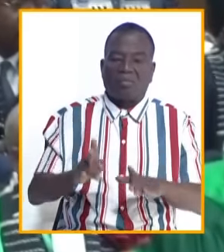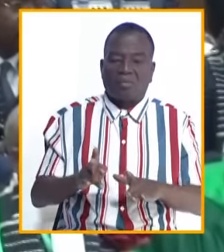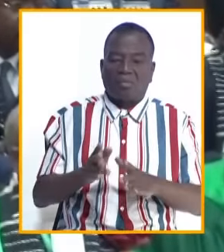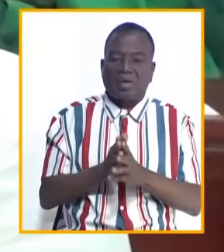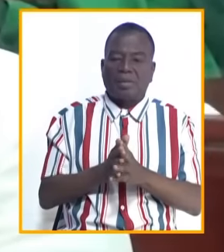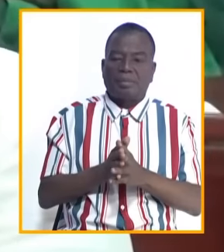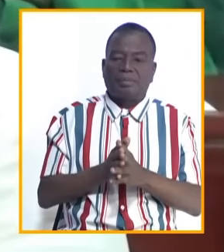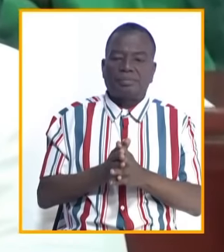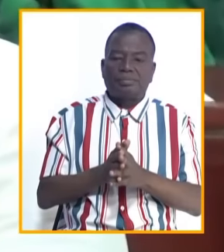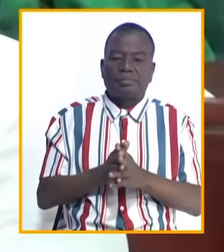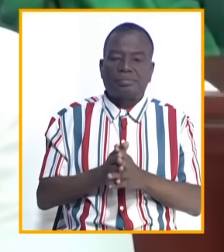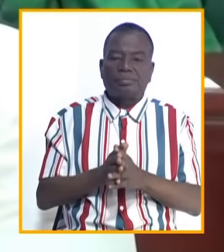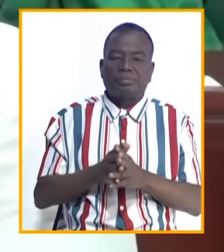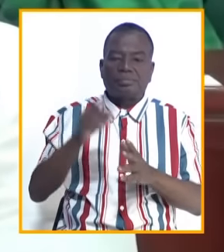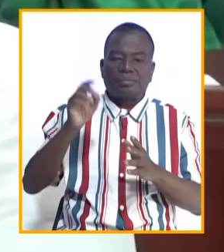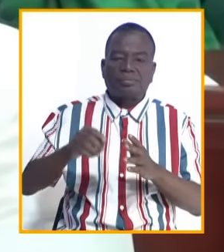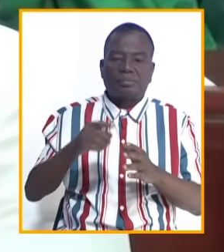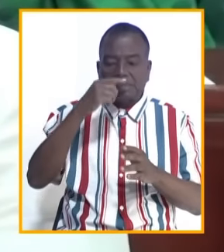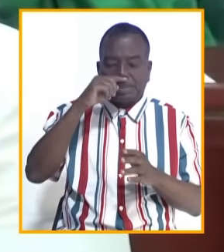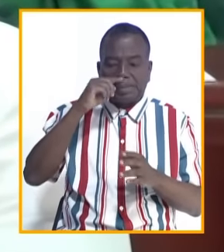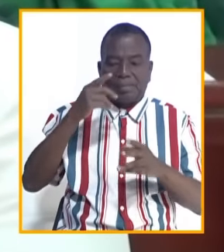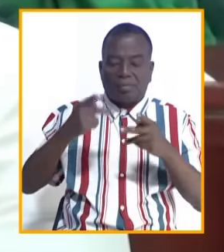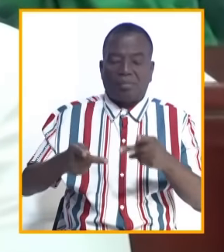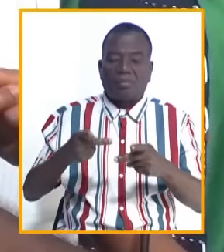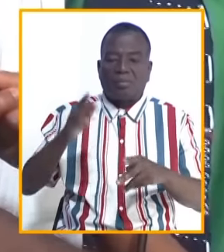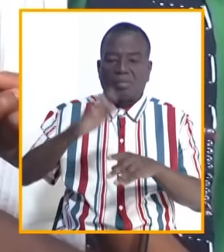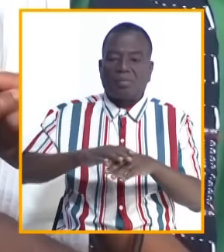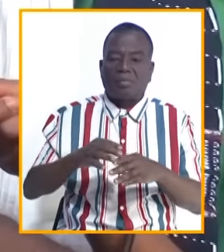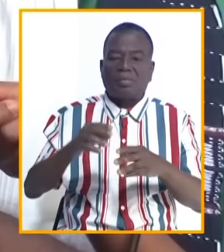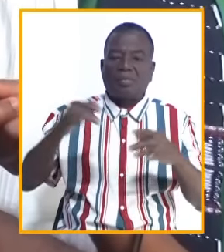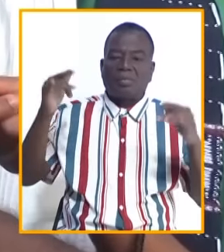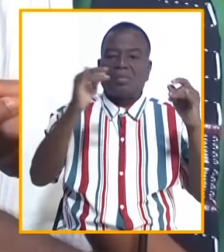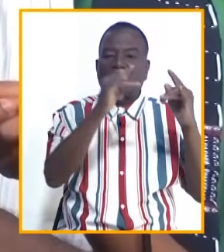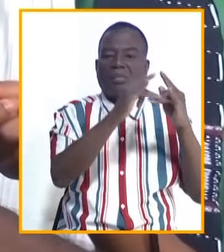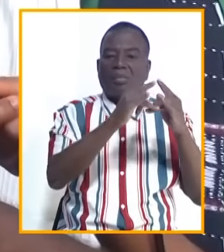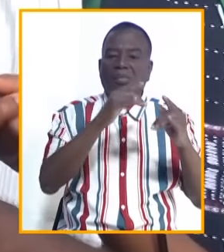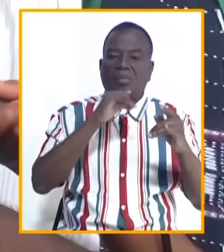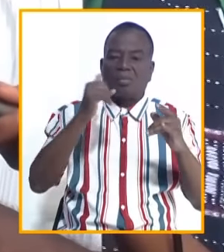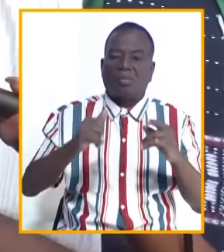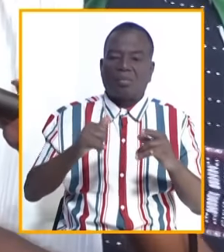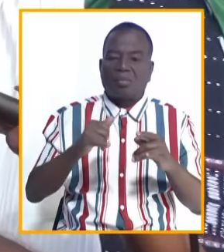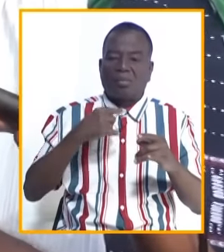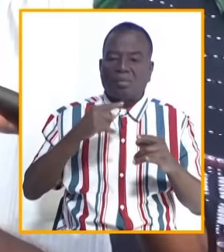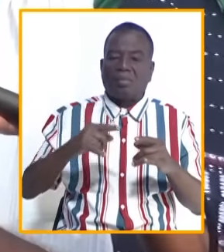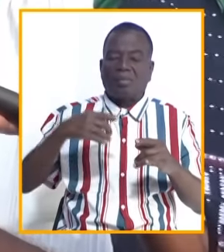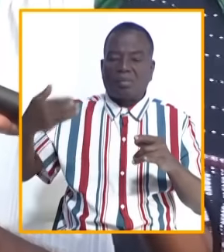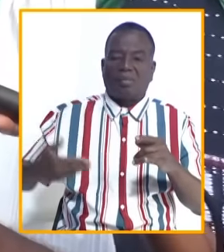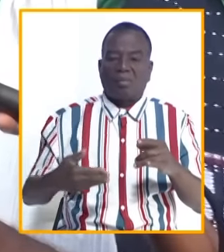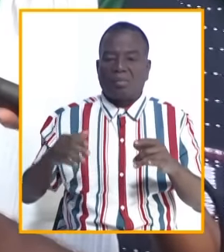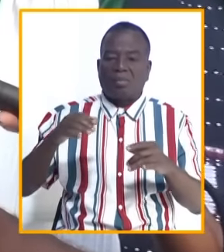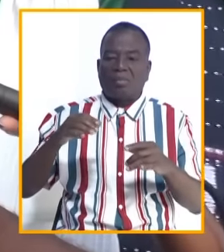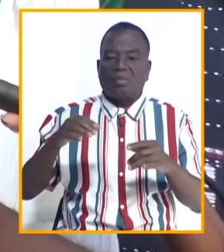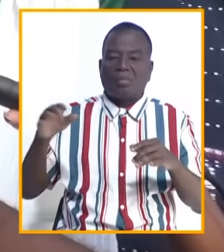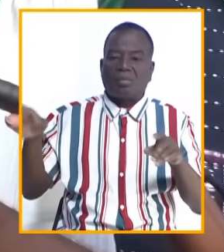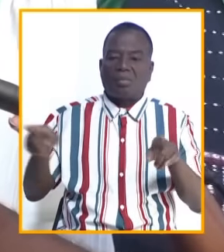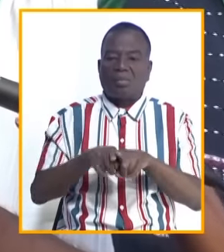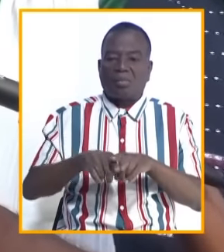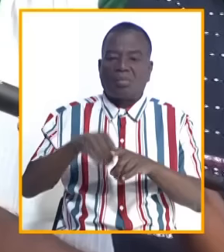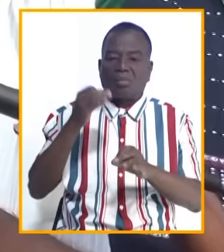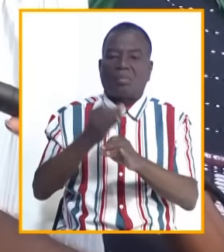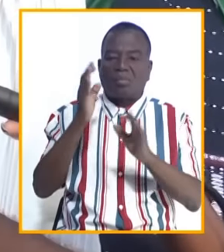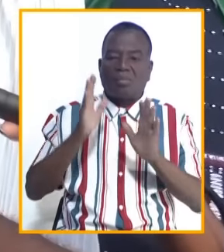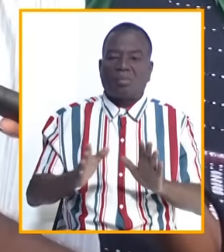à l'absentéisme. Il faut qu'ils soient présents sur les campus. Vous ne pouvez pas être recruté comme fonctionnaire à l'enseignement supérieur de Côte